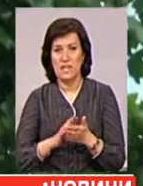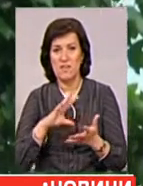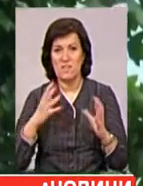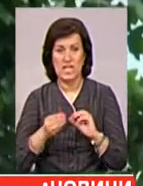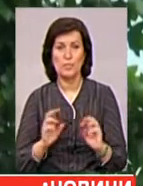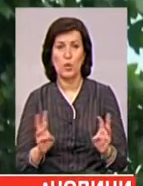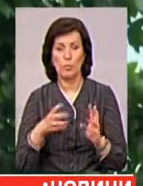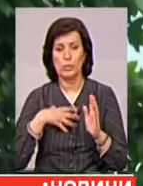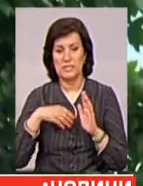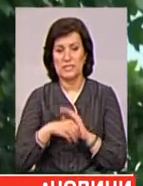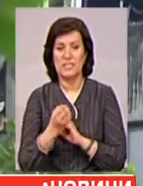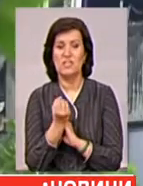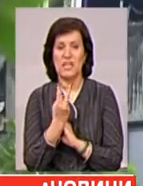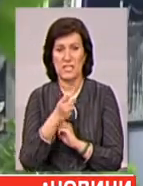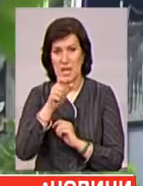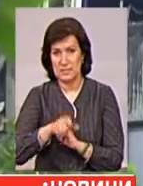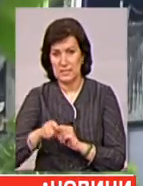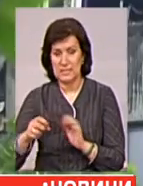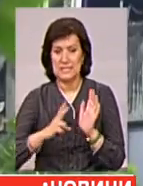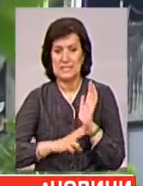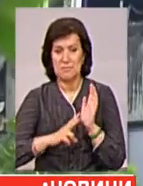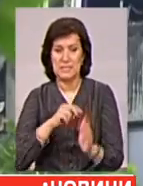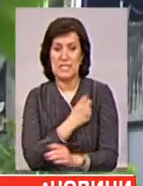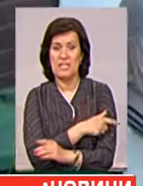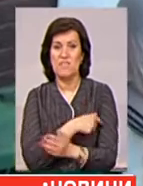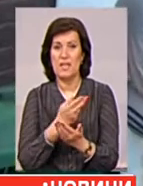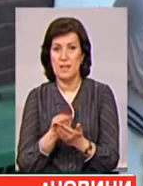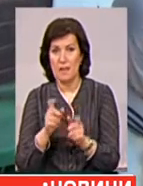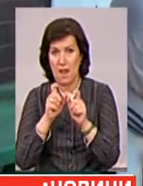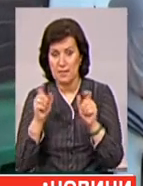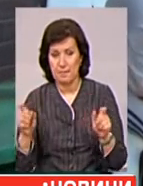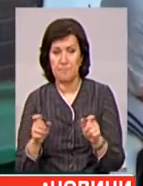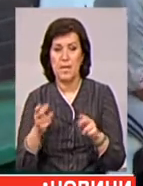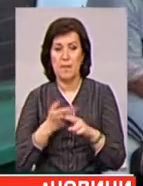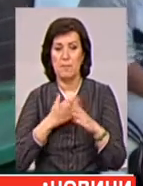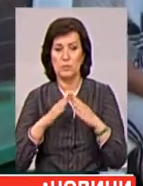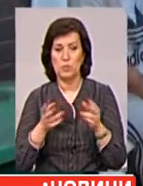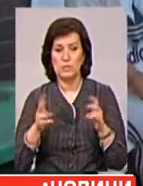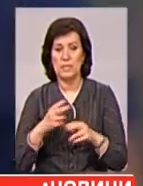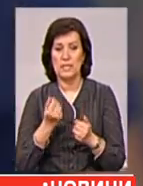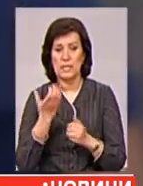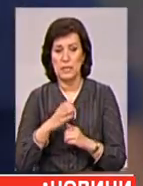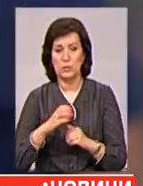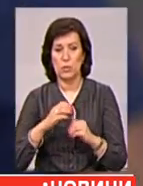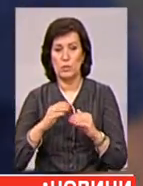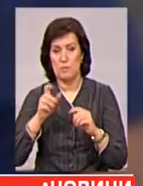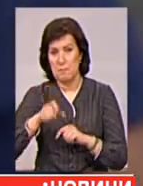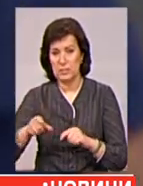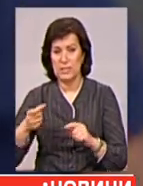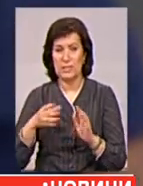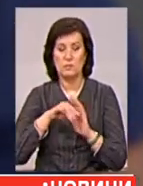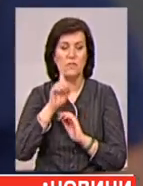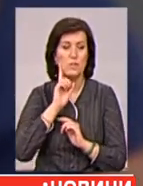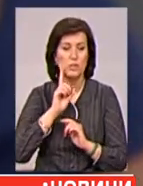внаслідок пожежі загинуло 12-ро, понад 70 у лікарнях. Без домівок залишилось кількасот мешканців Хмарочоса, їх розмістили